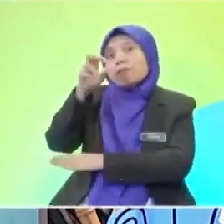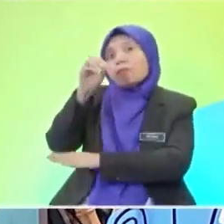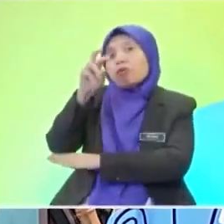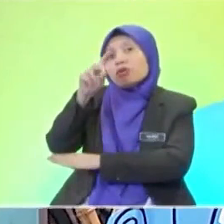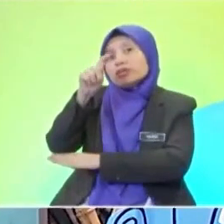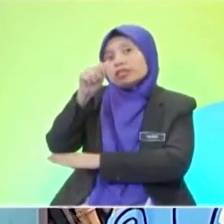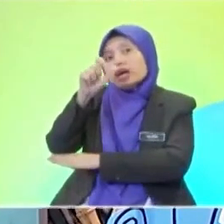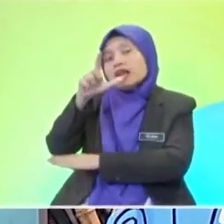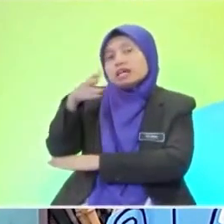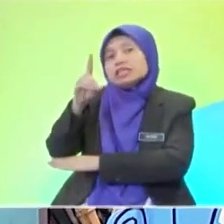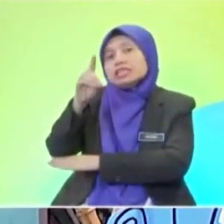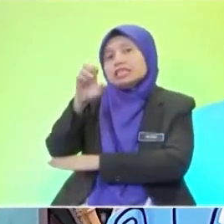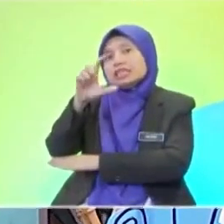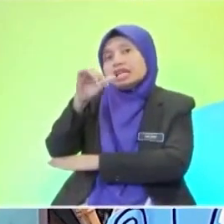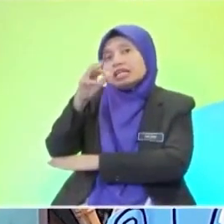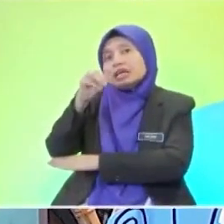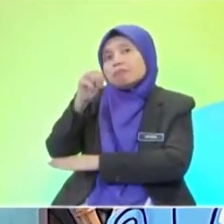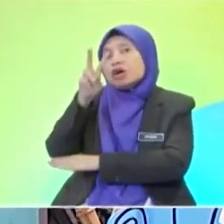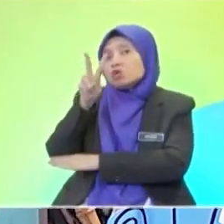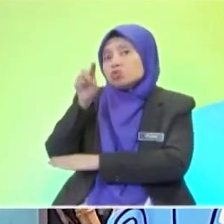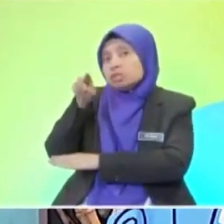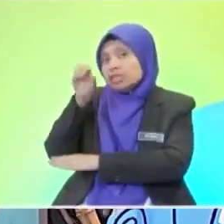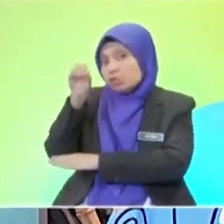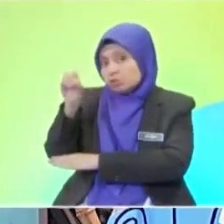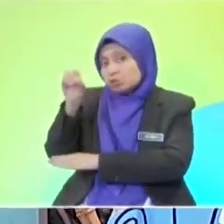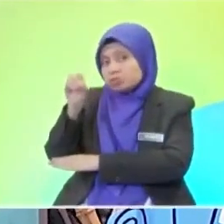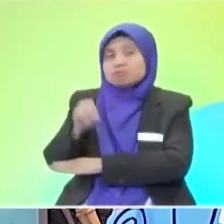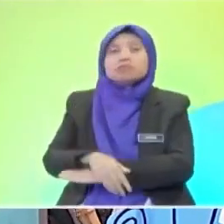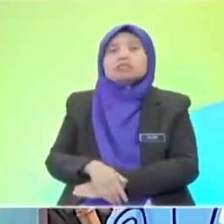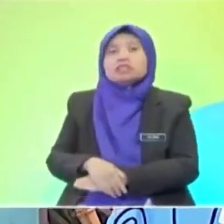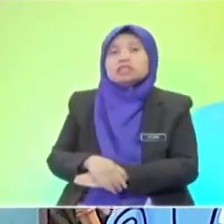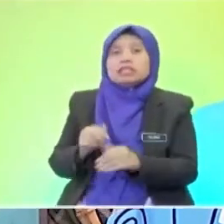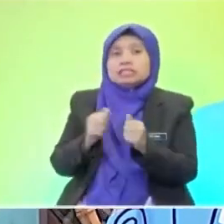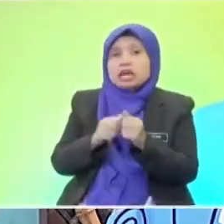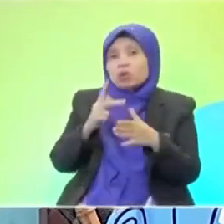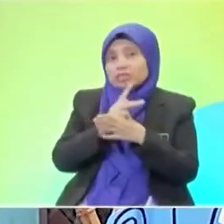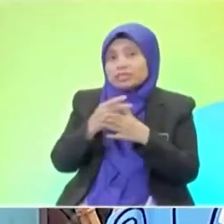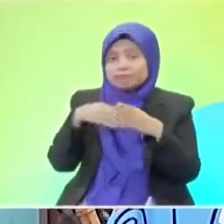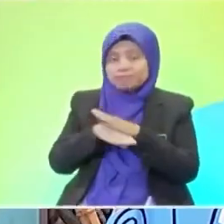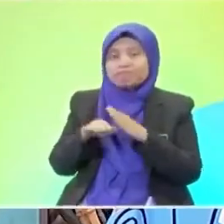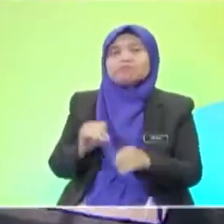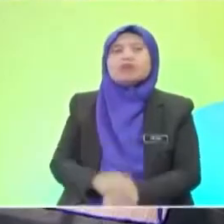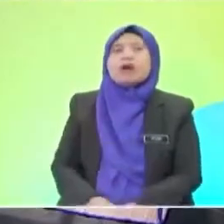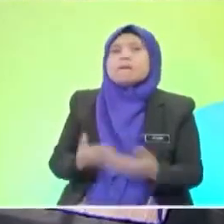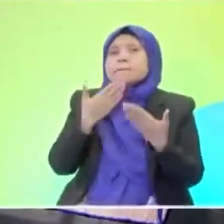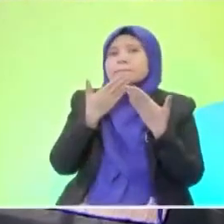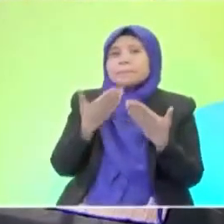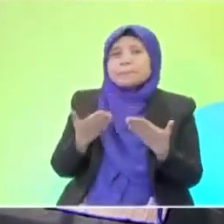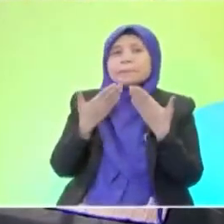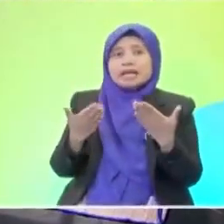delima 2.0 semuanya ada kami konsikan di situ Baiklah itulah